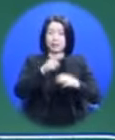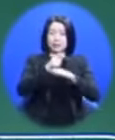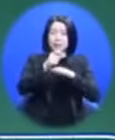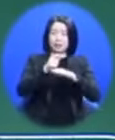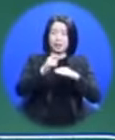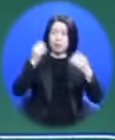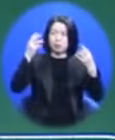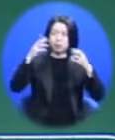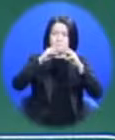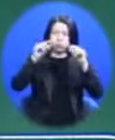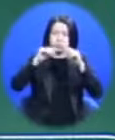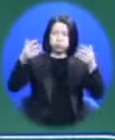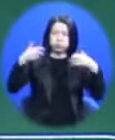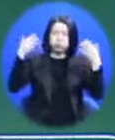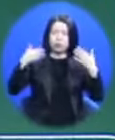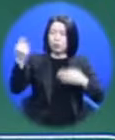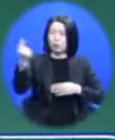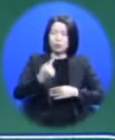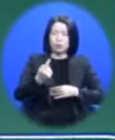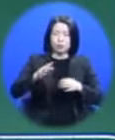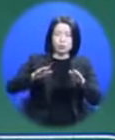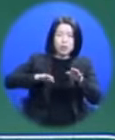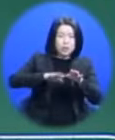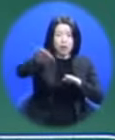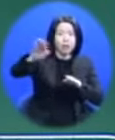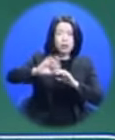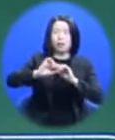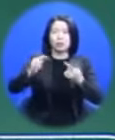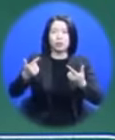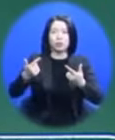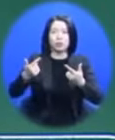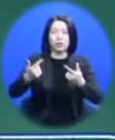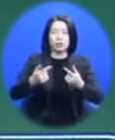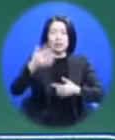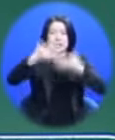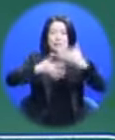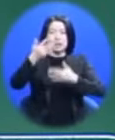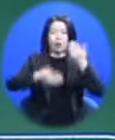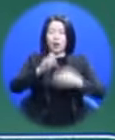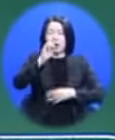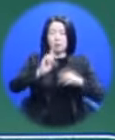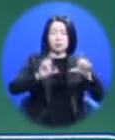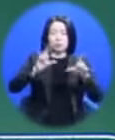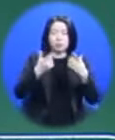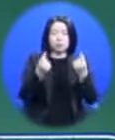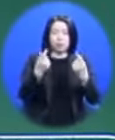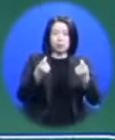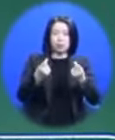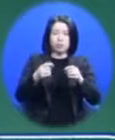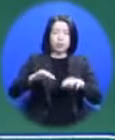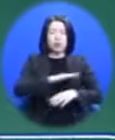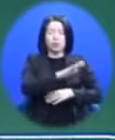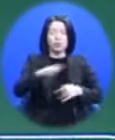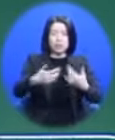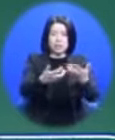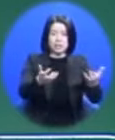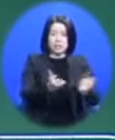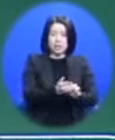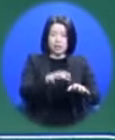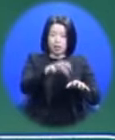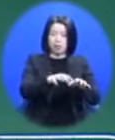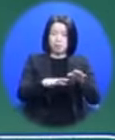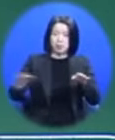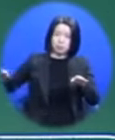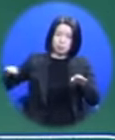먼지를 날리면서 오다가 저희를 지나갈 줄 알았는데 꼭 영화의 한 장면처럼 끽 하면서 저 일행 앞에 딱 서는